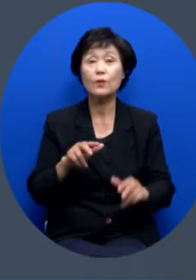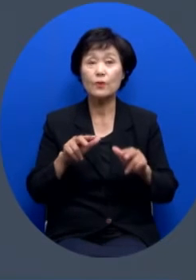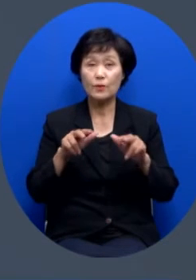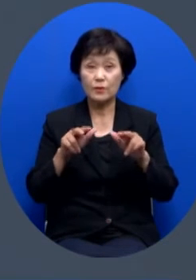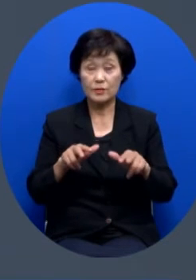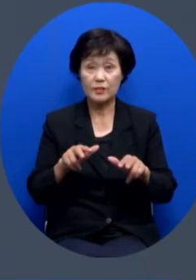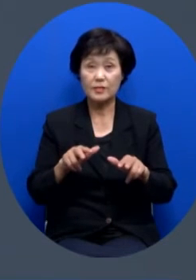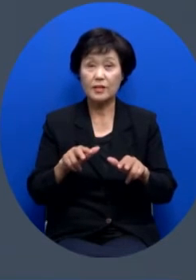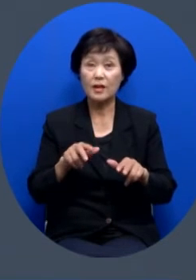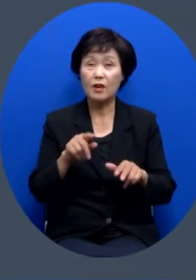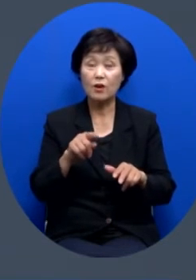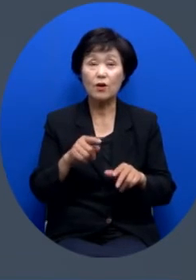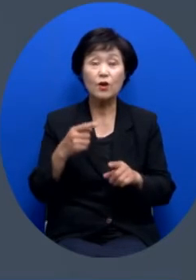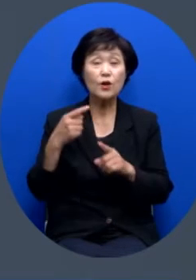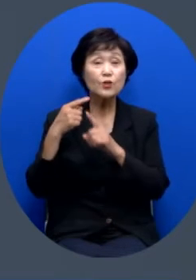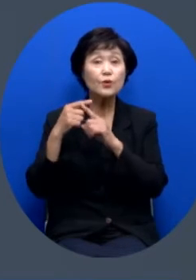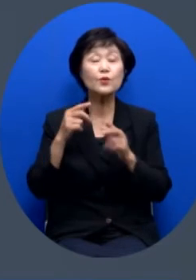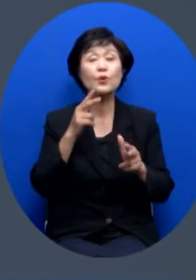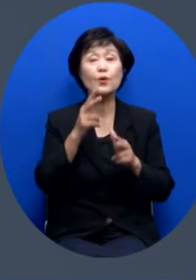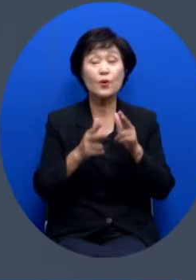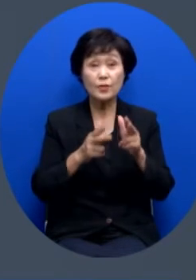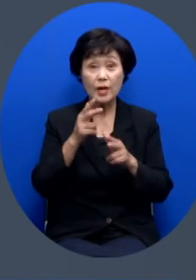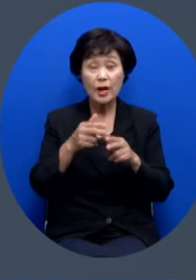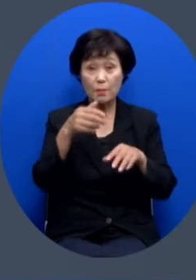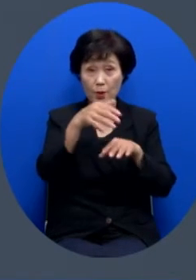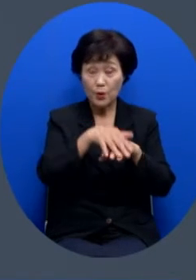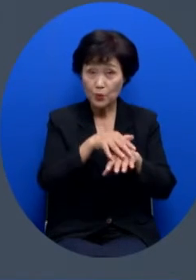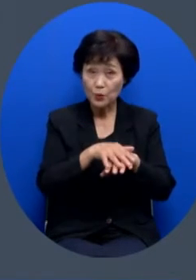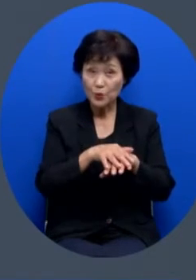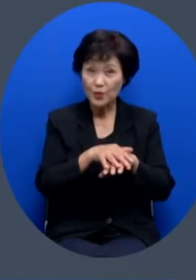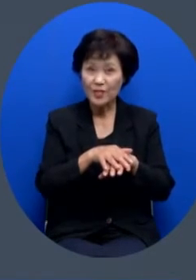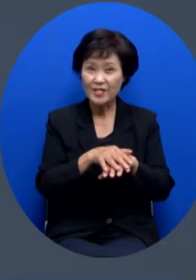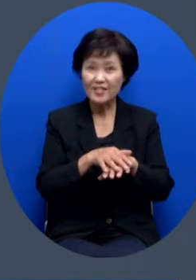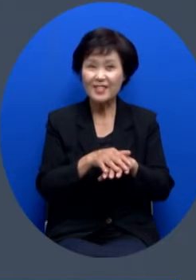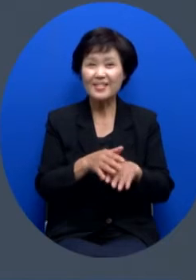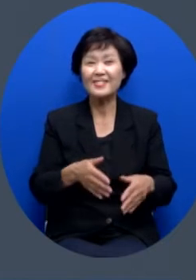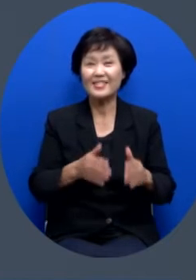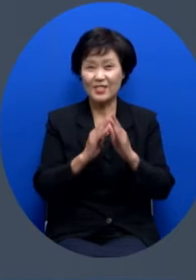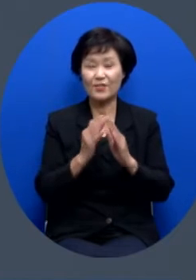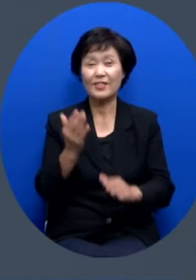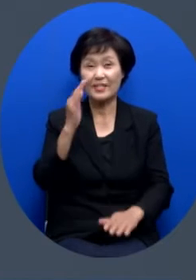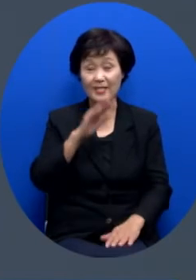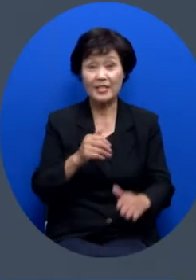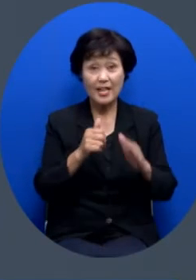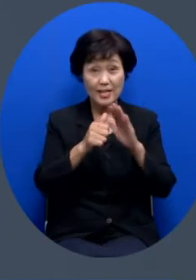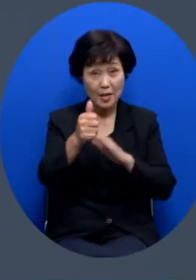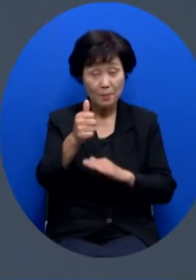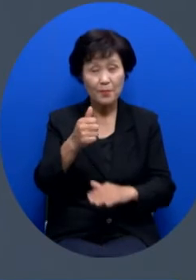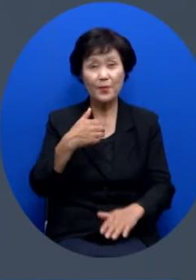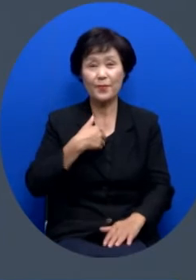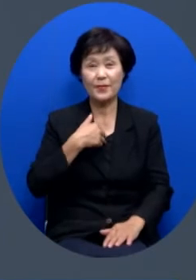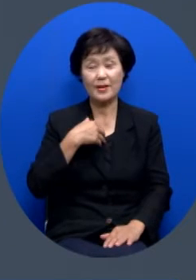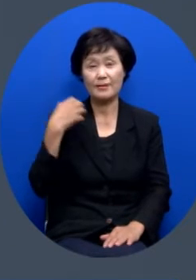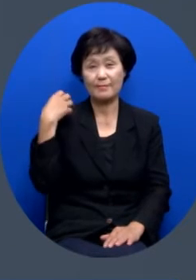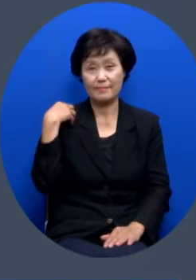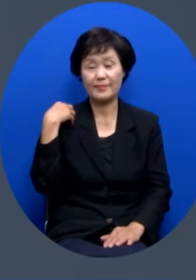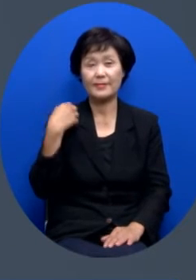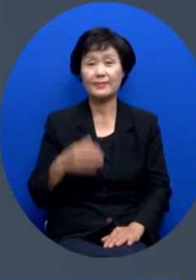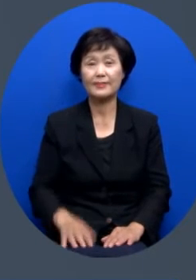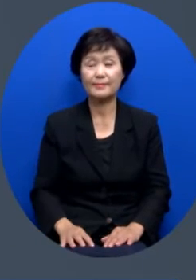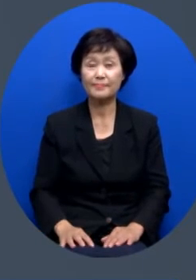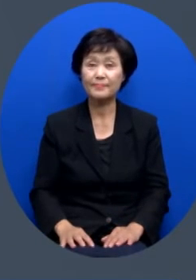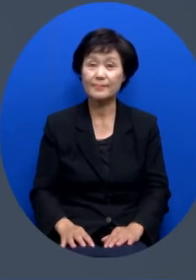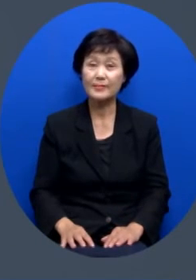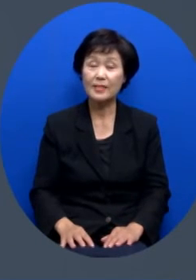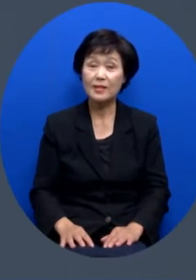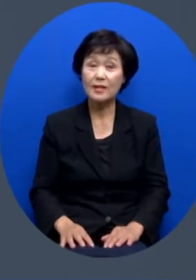어 고승 교사 패를 조리 켰는데 대표 장치입니다 4 그리고 에 상의 회장은 6명이 고